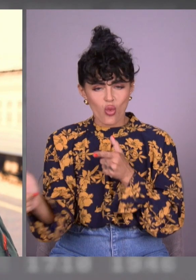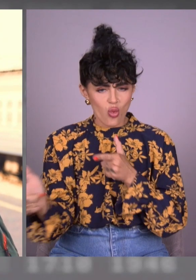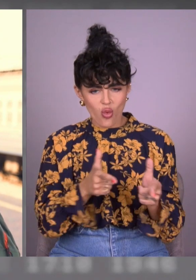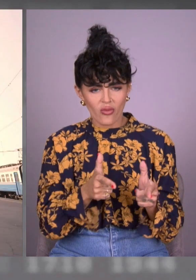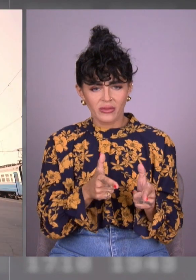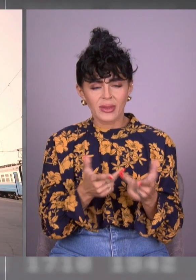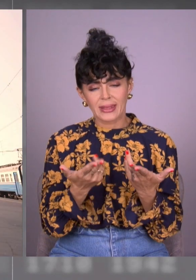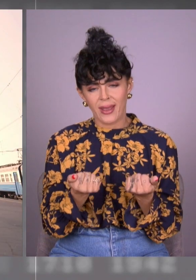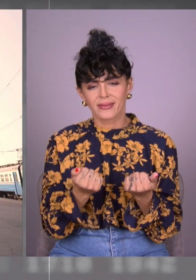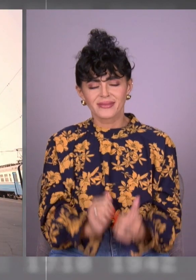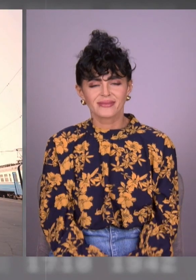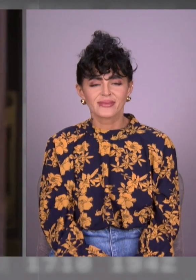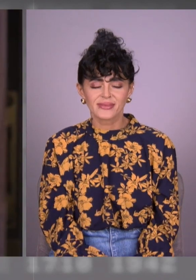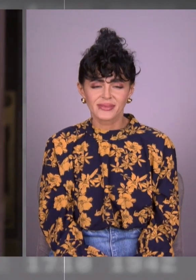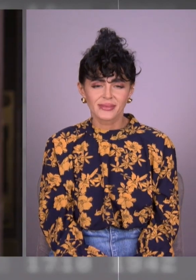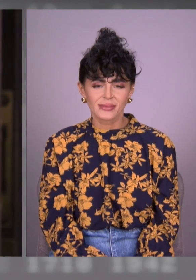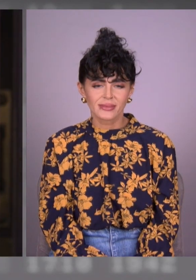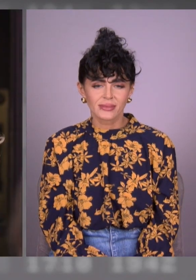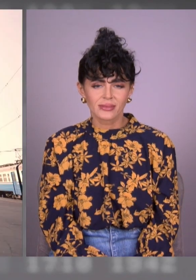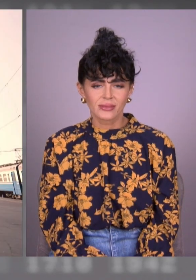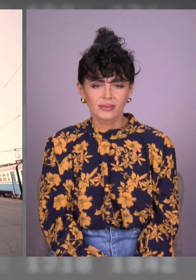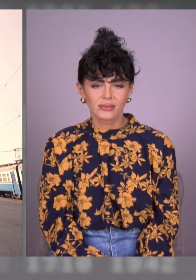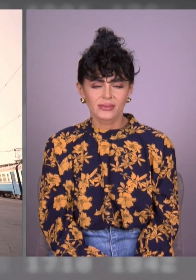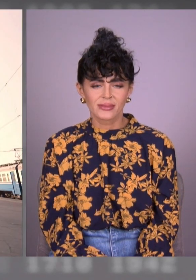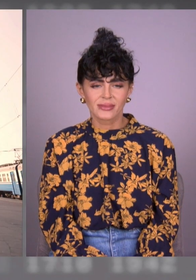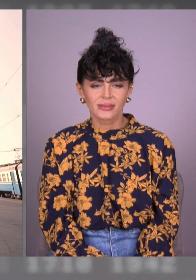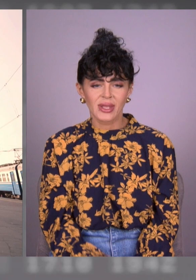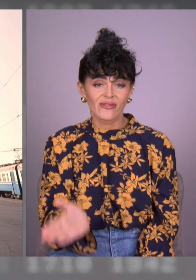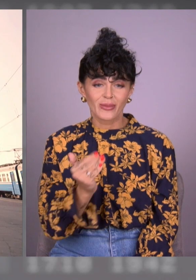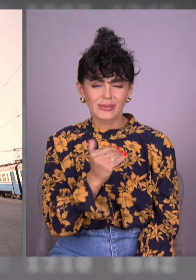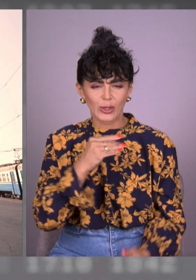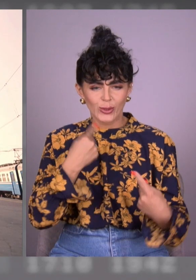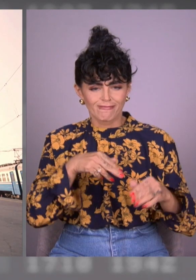Готова? Так. Ходімо. Ходімо ховатися.